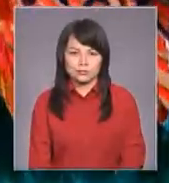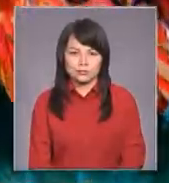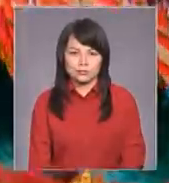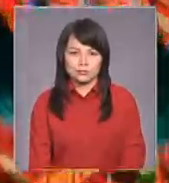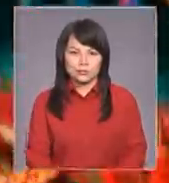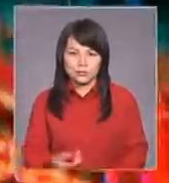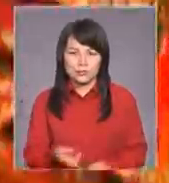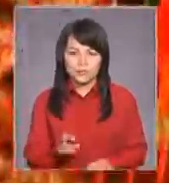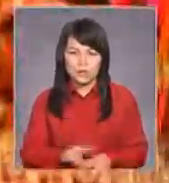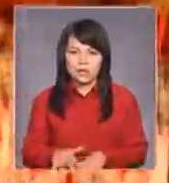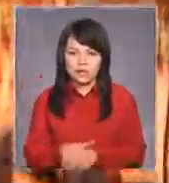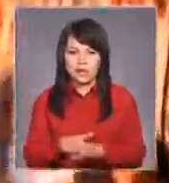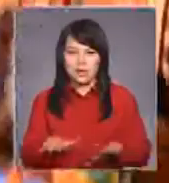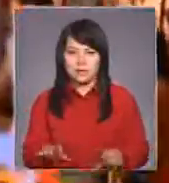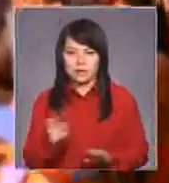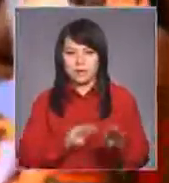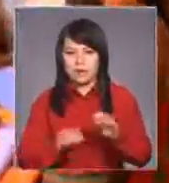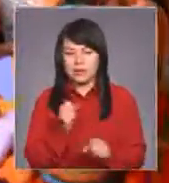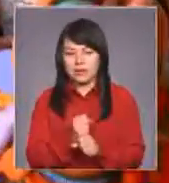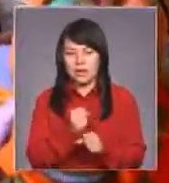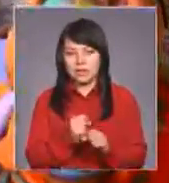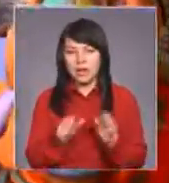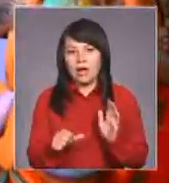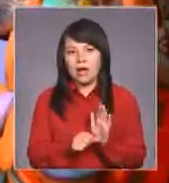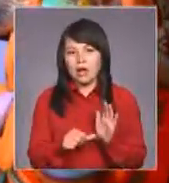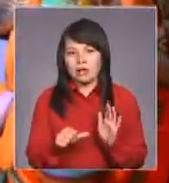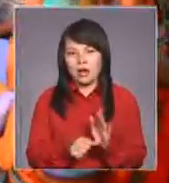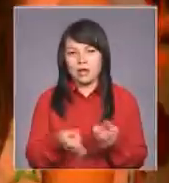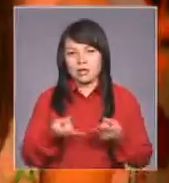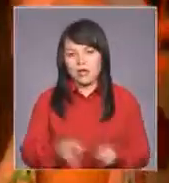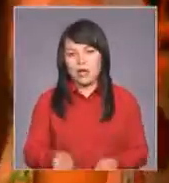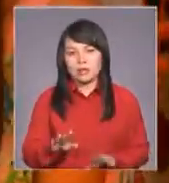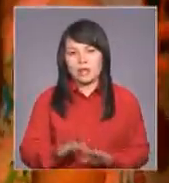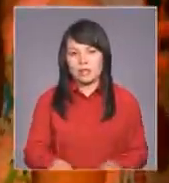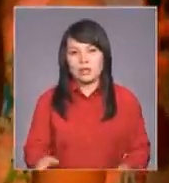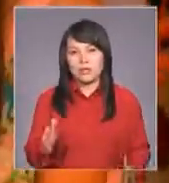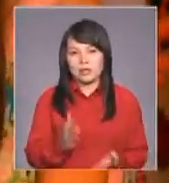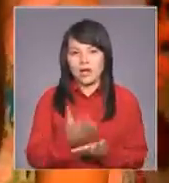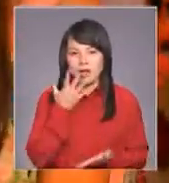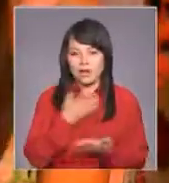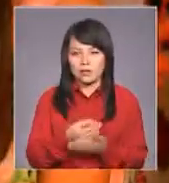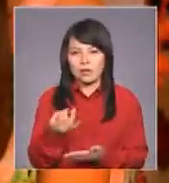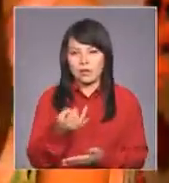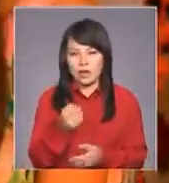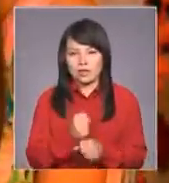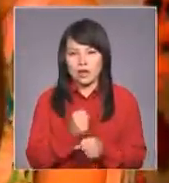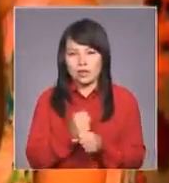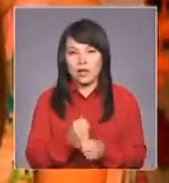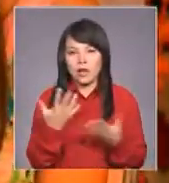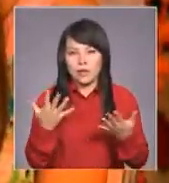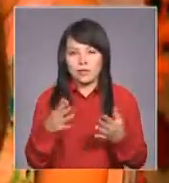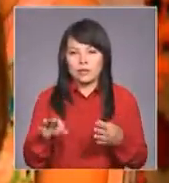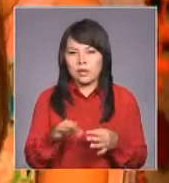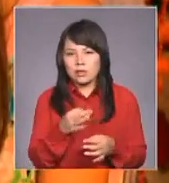Мұны Ағытаудың бар жабдығы алты құрсақ көтерген отанасы Үмітайдың қолынан шыққан дүние. Он саусағынан